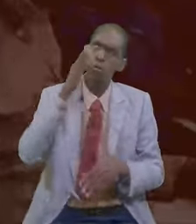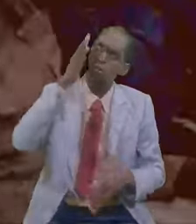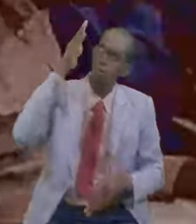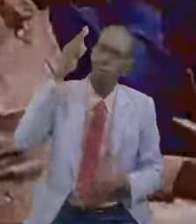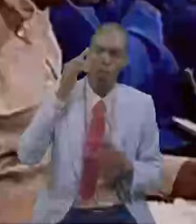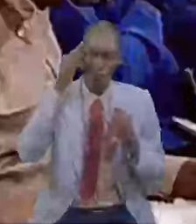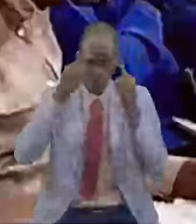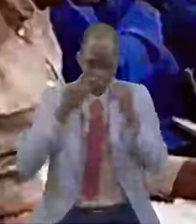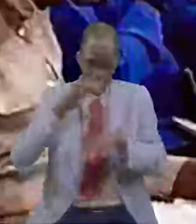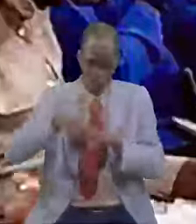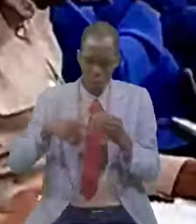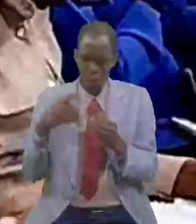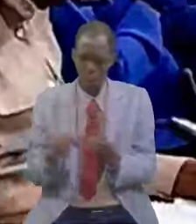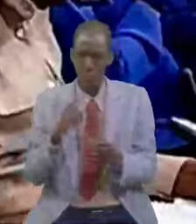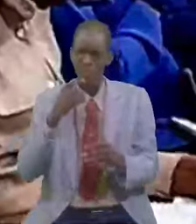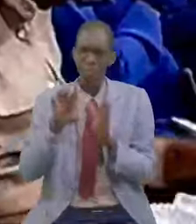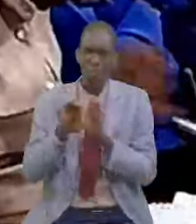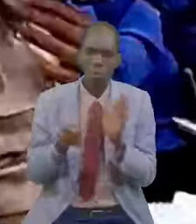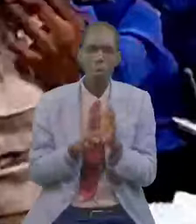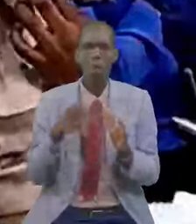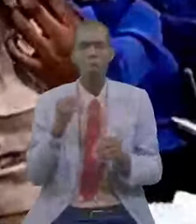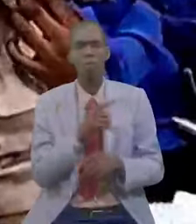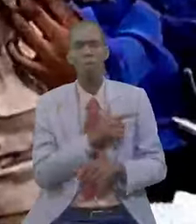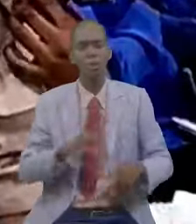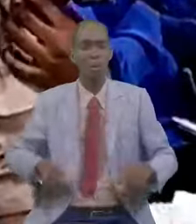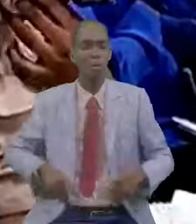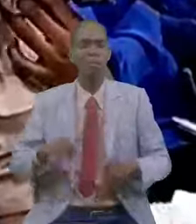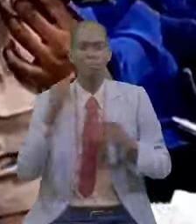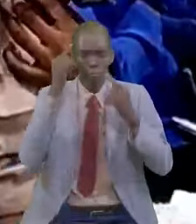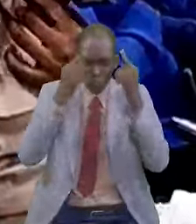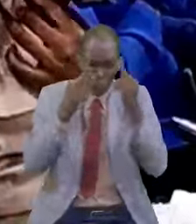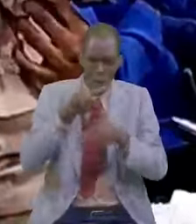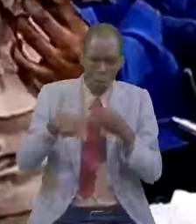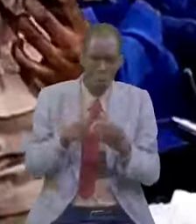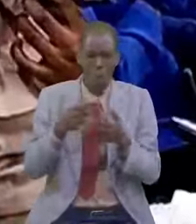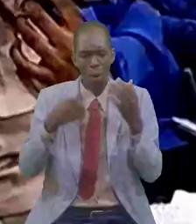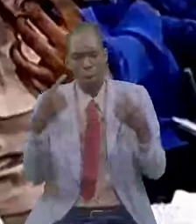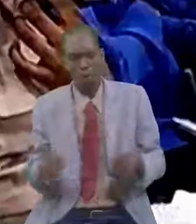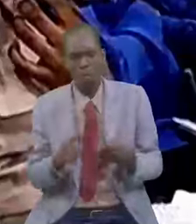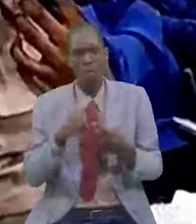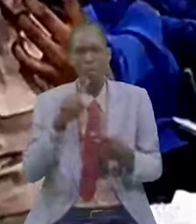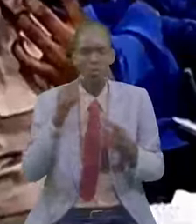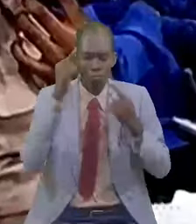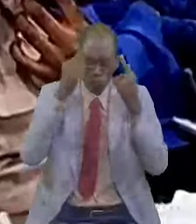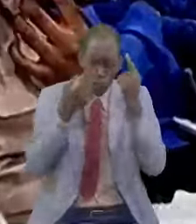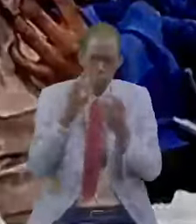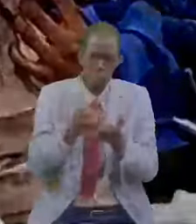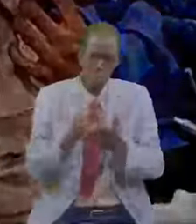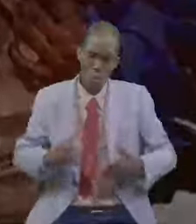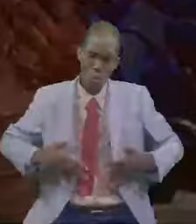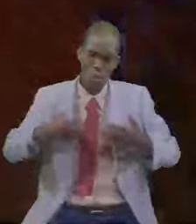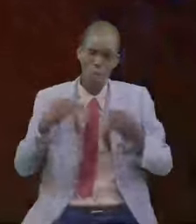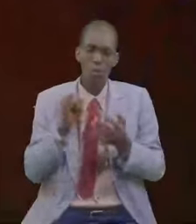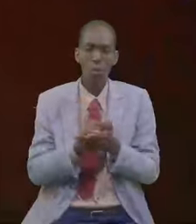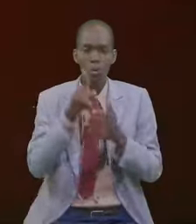au commandement du Seigneur. Il ne te permet pas de penser au commandement du Seigneur, à tes imperfections, penser à ta vie,